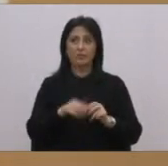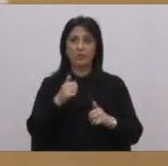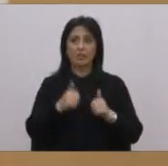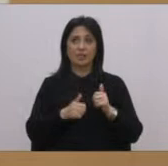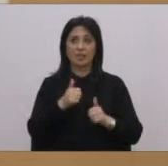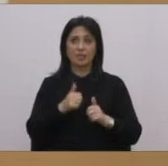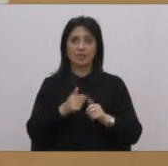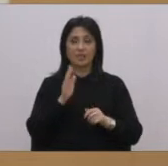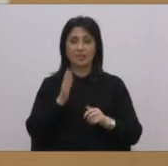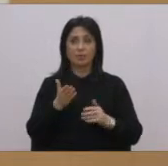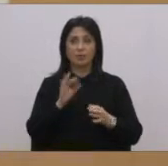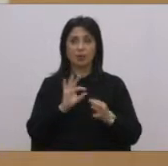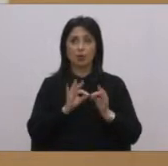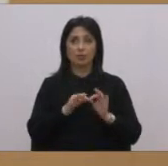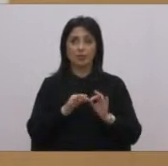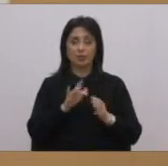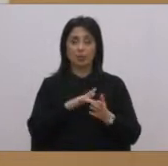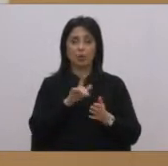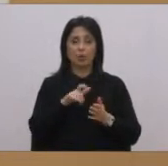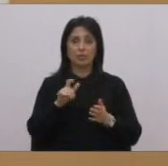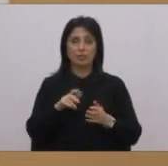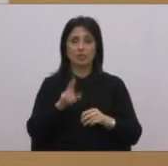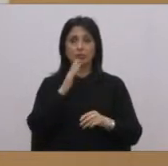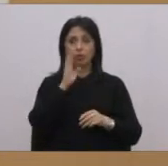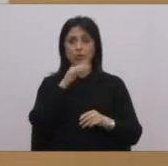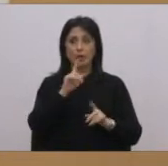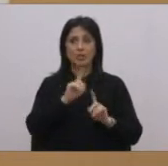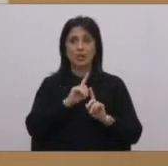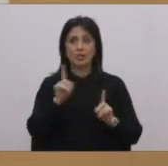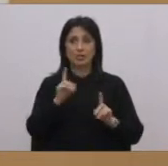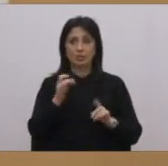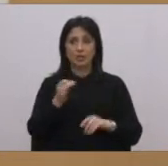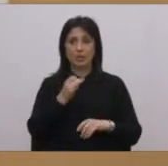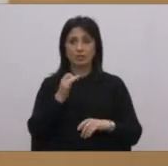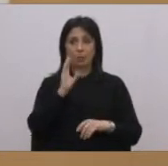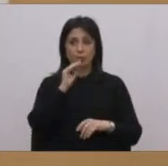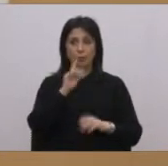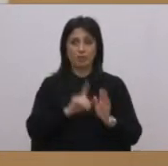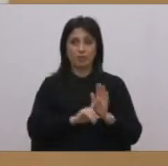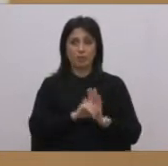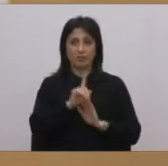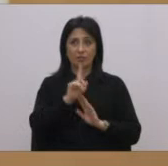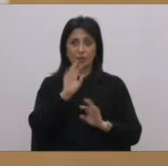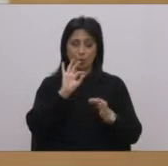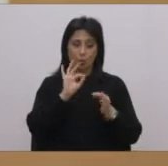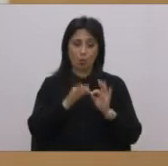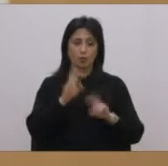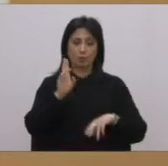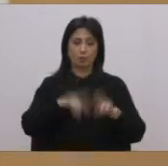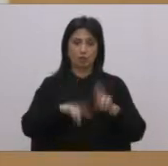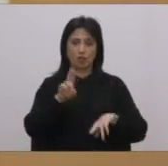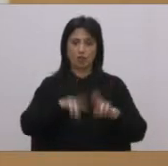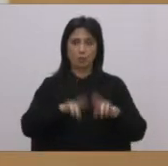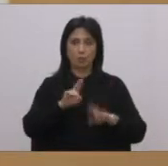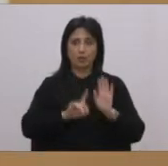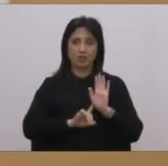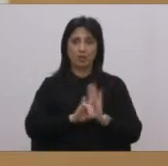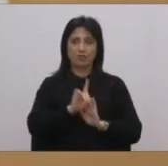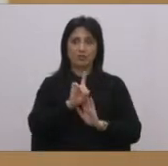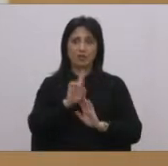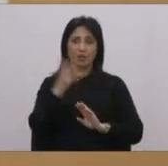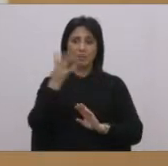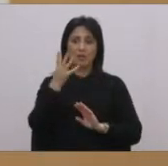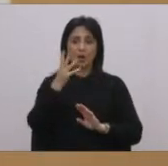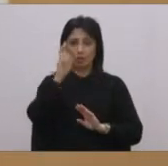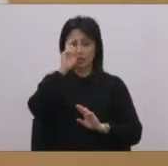ტენდერი და იქნებ კონკრეტულად მოსახლეობას და მშობლებს განსაკუთრებით აინტერესებს, როდის დაიწყება კონკრეტულად მშენებლობის დაწყება